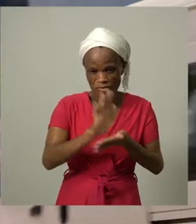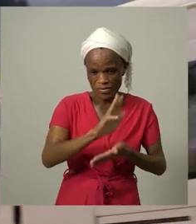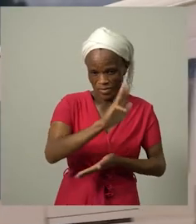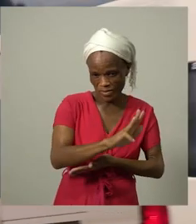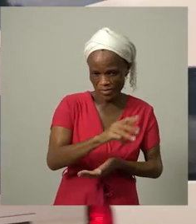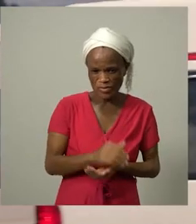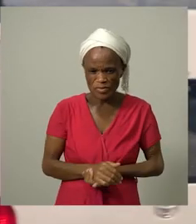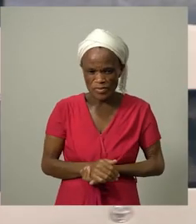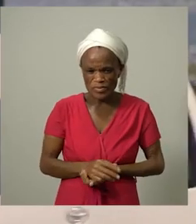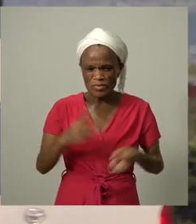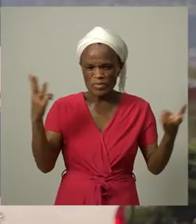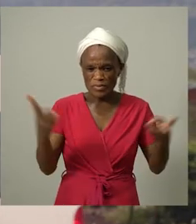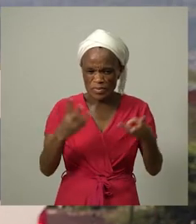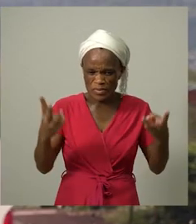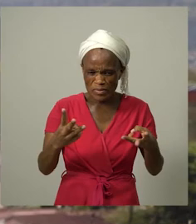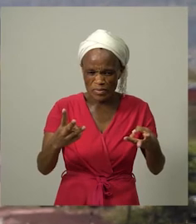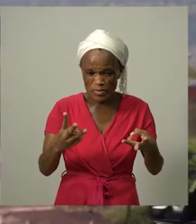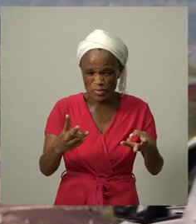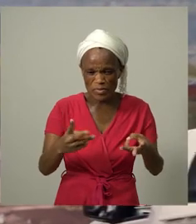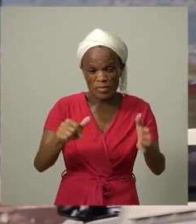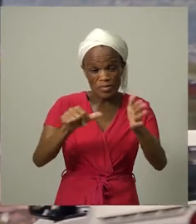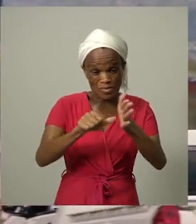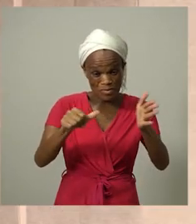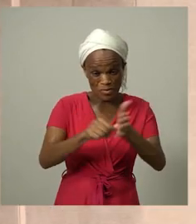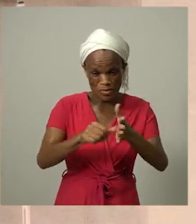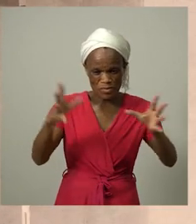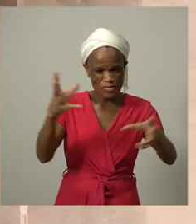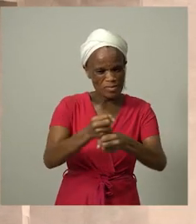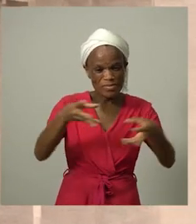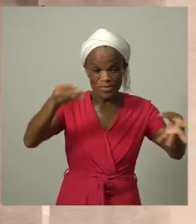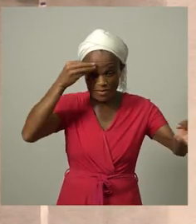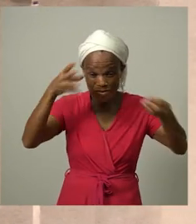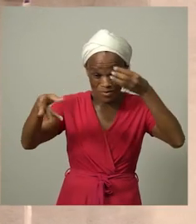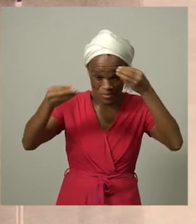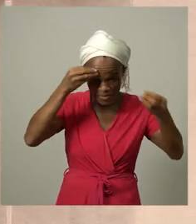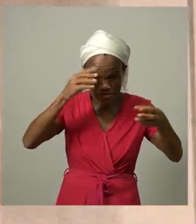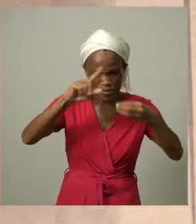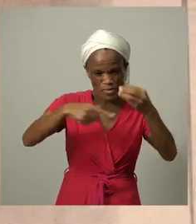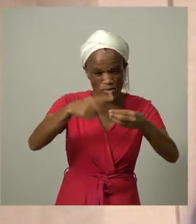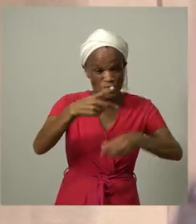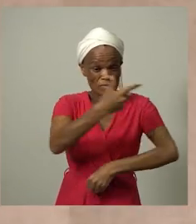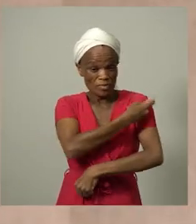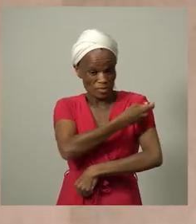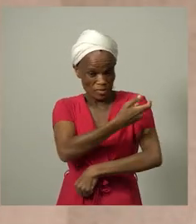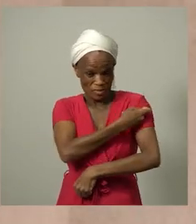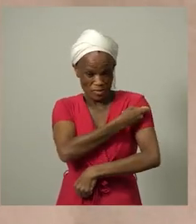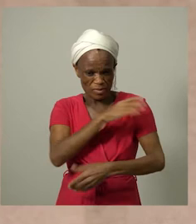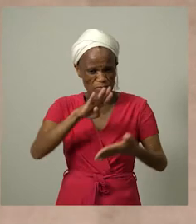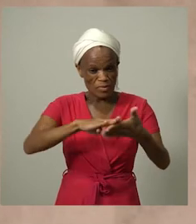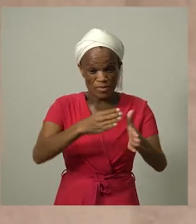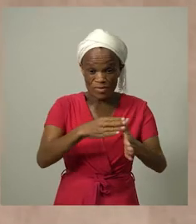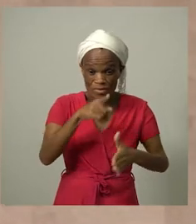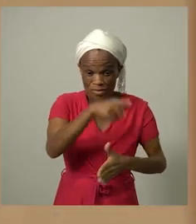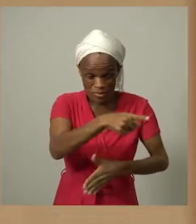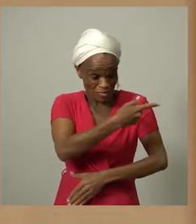Abantu bakithi ke siyanxusa ukuthi abaqikelele ukuthi bathole ulwazi oluyilona lona ngomgomo ngoba umgomo akusiyinto